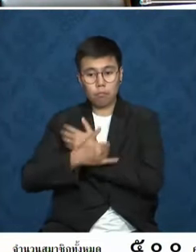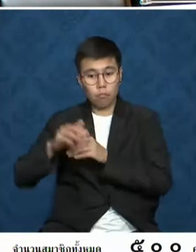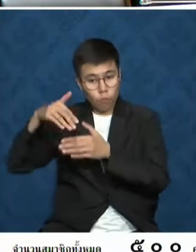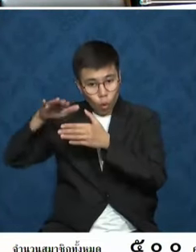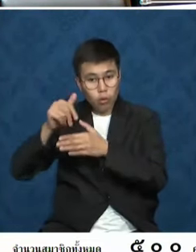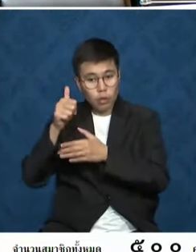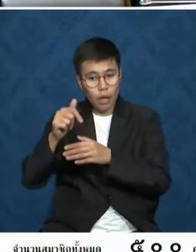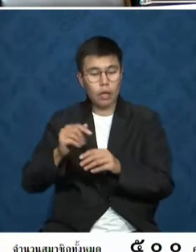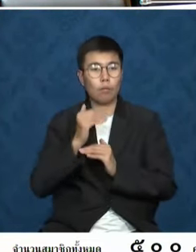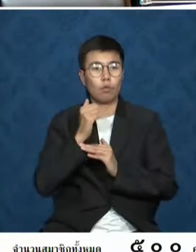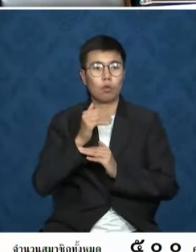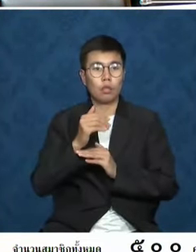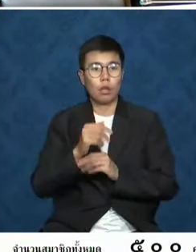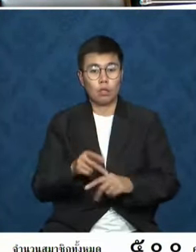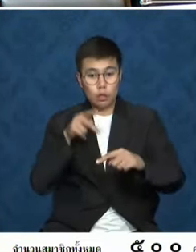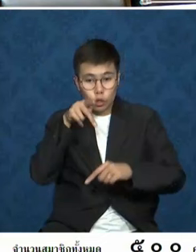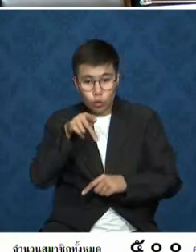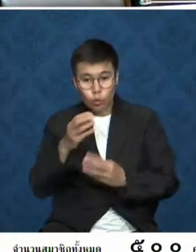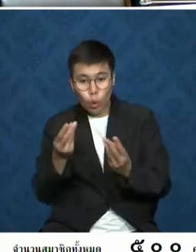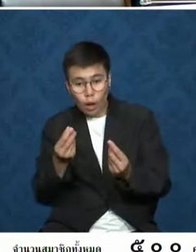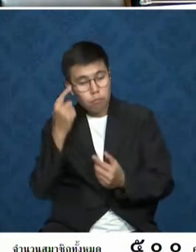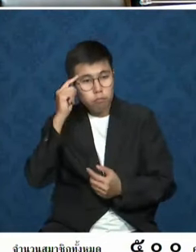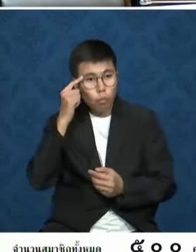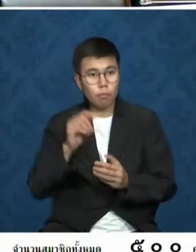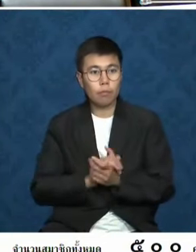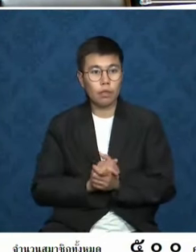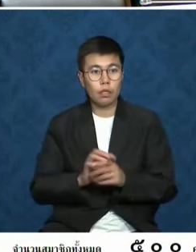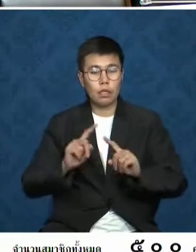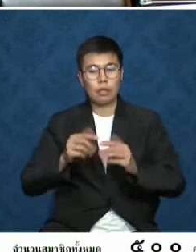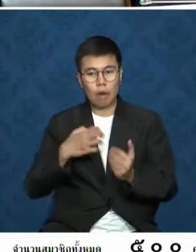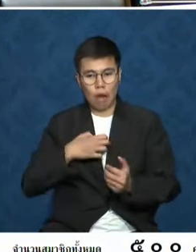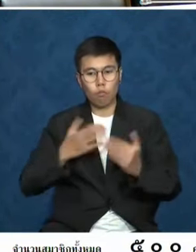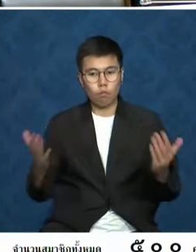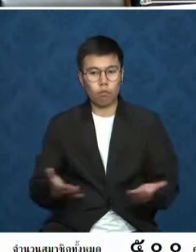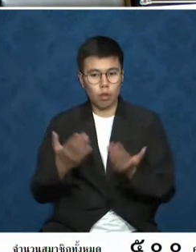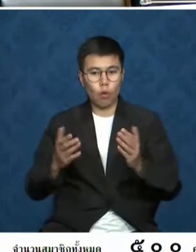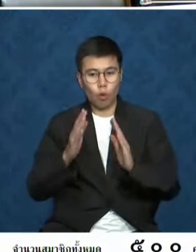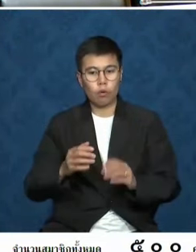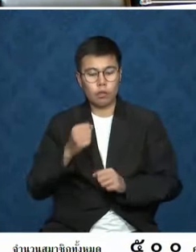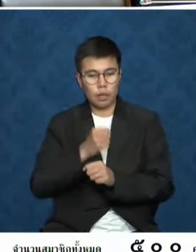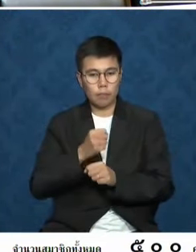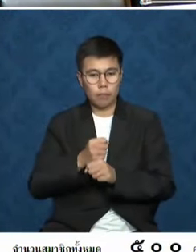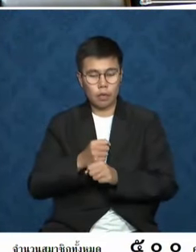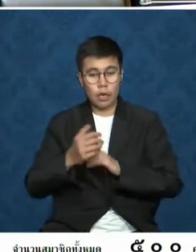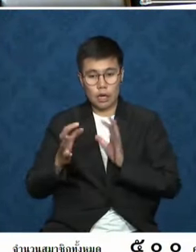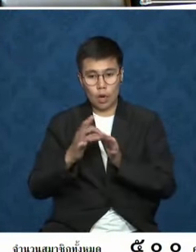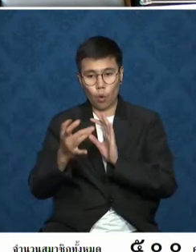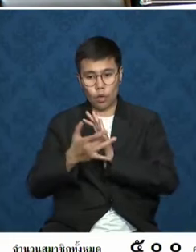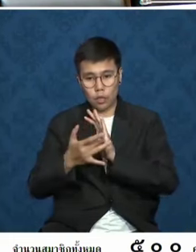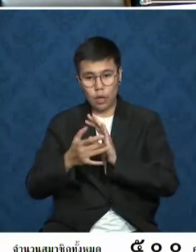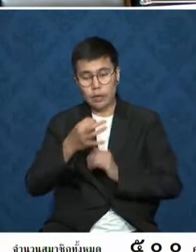dependerånว Current attitude is good.เชว่ากกลุผู้ปัวา กการไยในเทคนโยี wallet,ถึไม